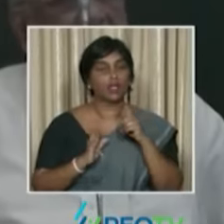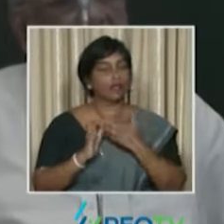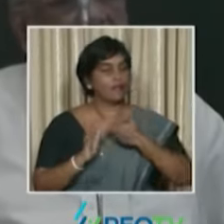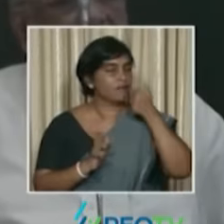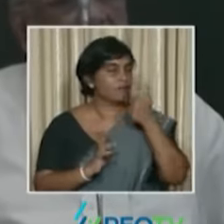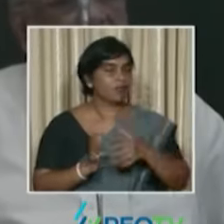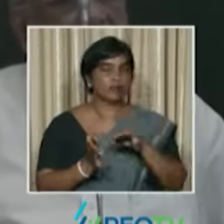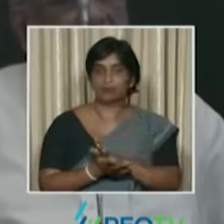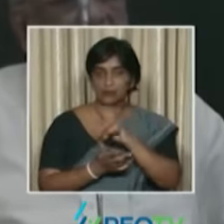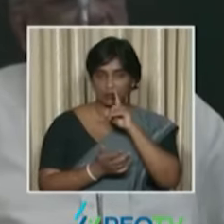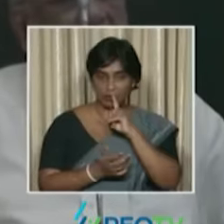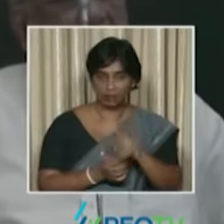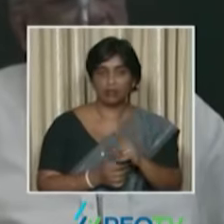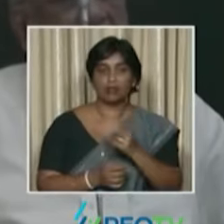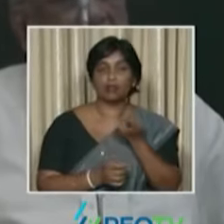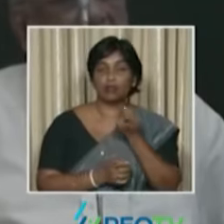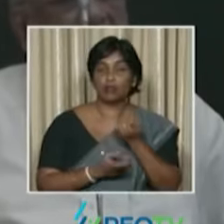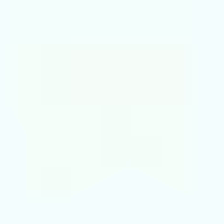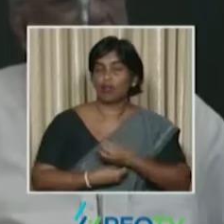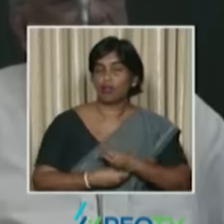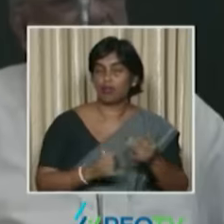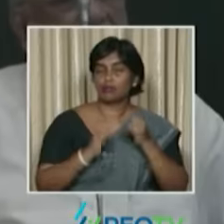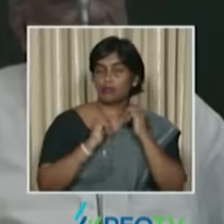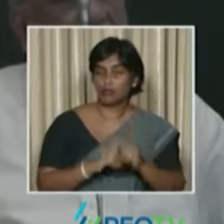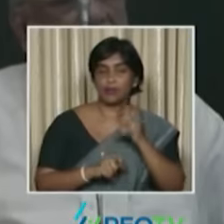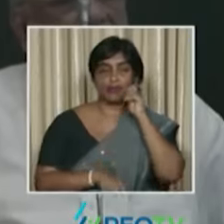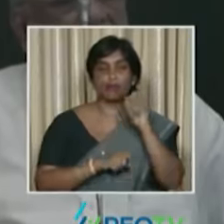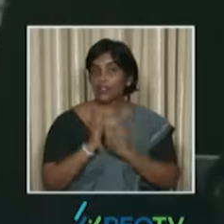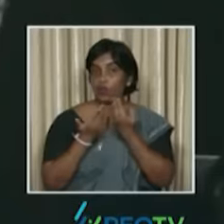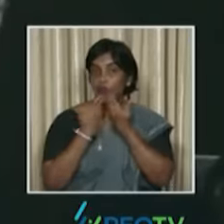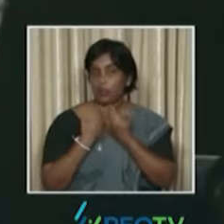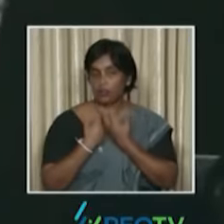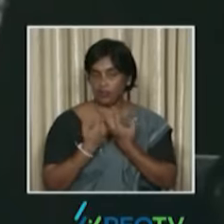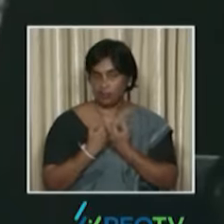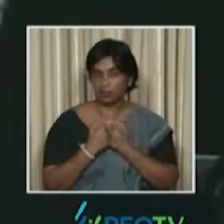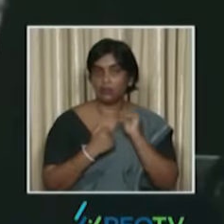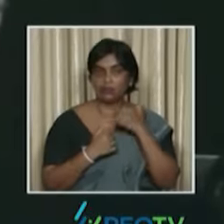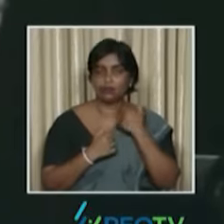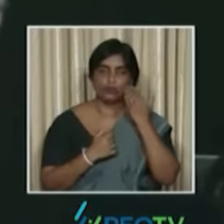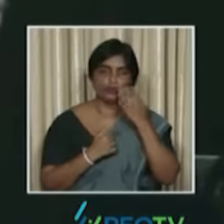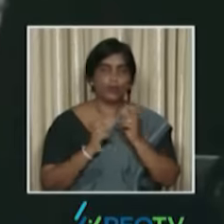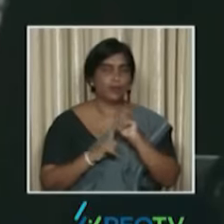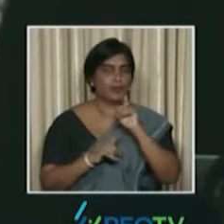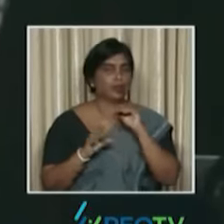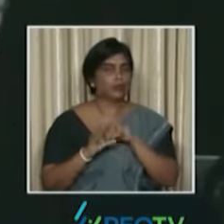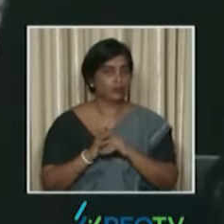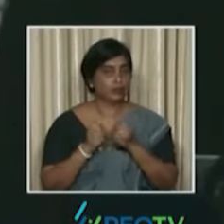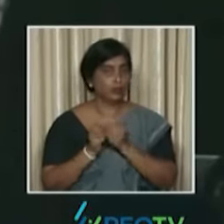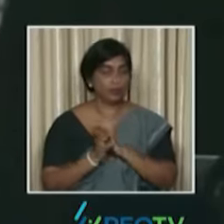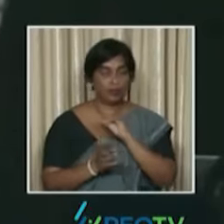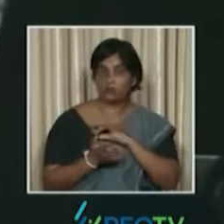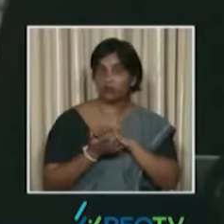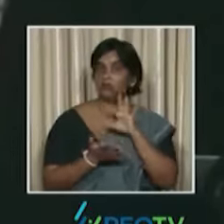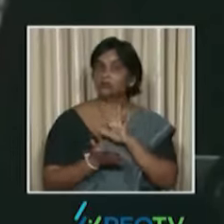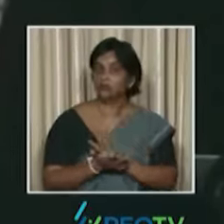ඓතිහාසික තීන්දුවක් ලබා දෙනවා ආර්ථික විනාශ කරපු ආර්ථික ඝාතකින් කවුරුන්ද කියලා. සමහරවිට අපි දකිනවා මේ පාර්ලිමේන්තුව තුල තමන්ට වාසිදායක